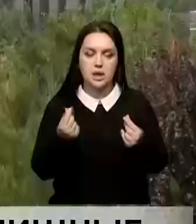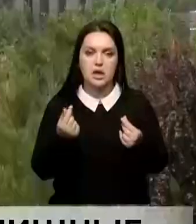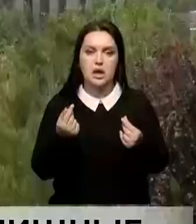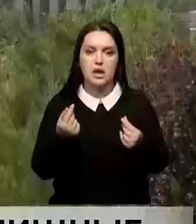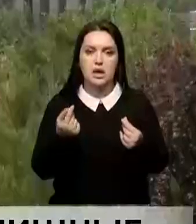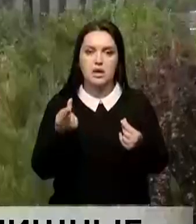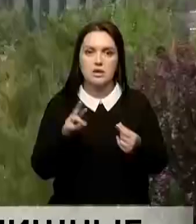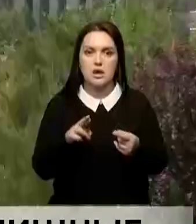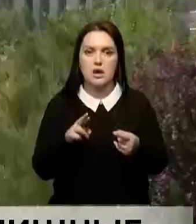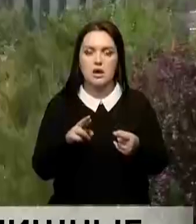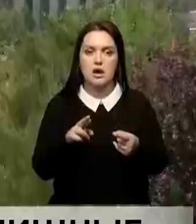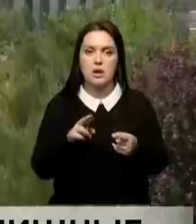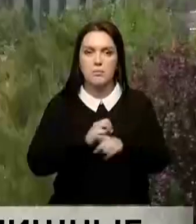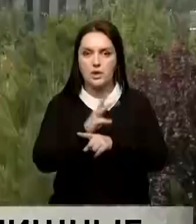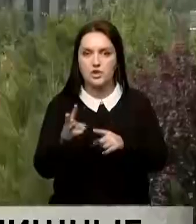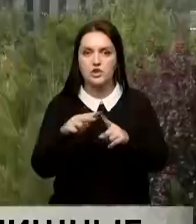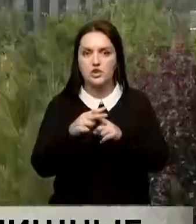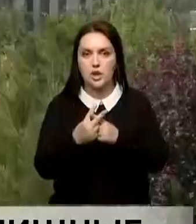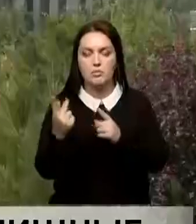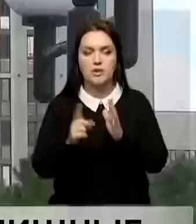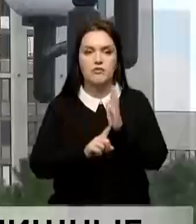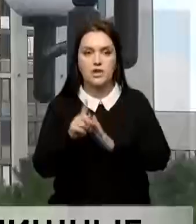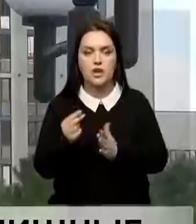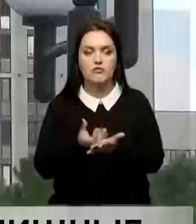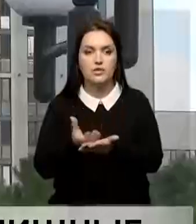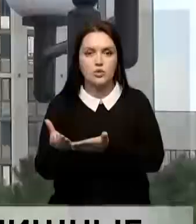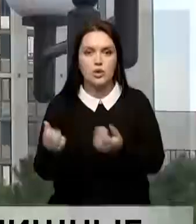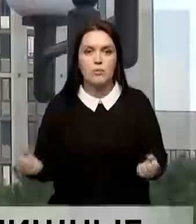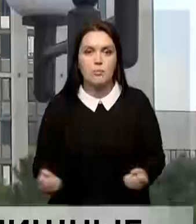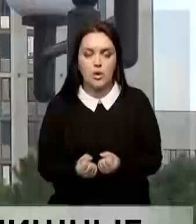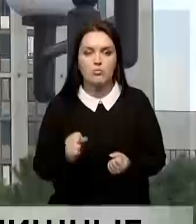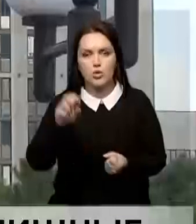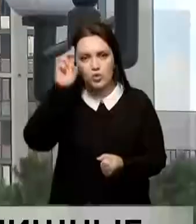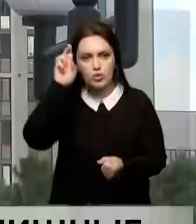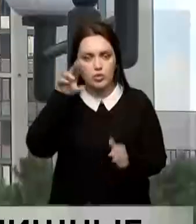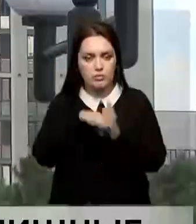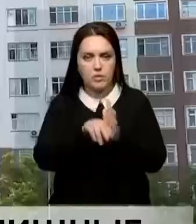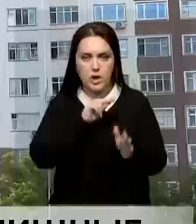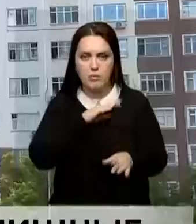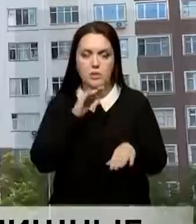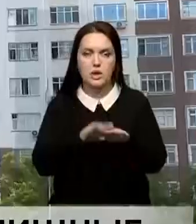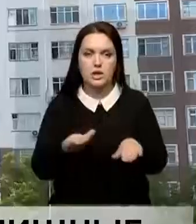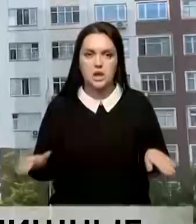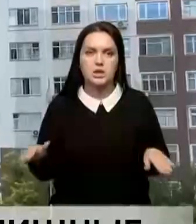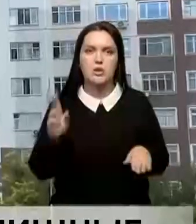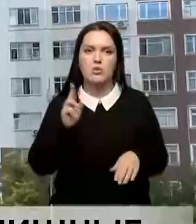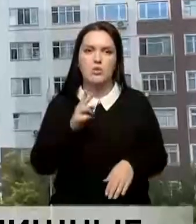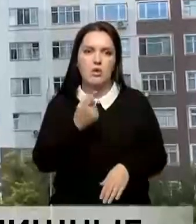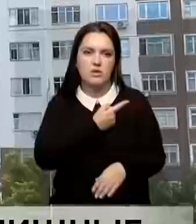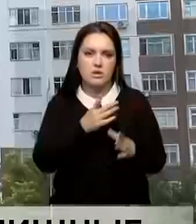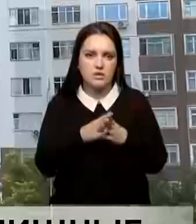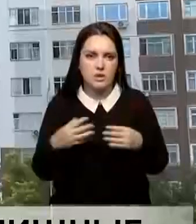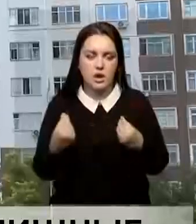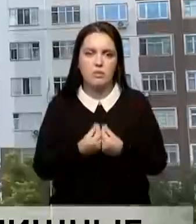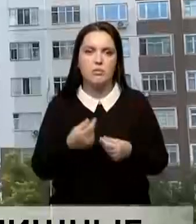можно использовать для покрытия части первоначального взноса. На такую поддержку могут рассчитывать госслужащие, многодетные, неполные и семьи, в